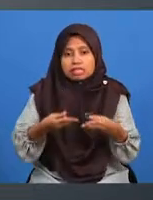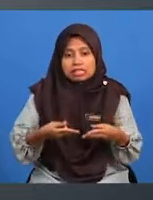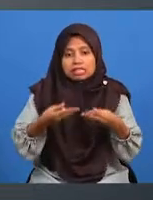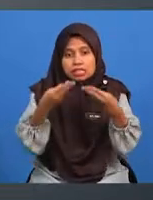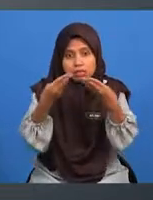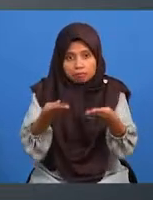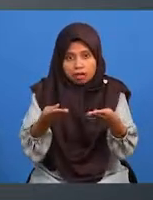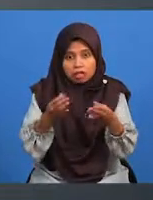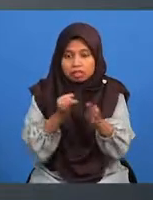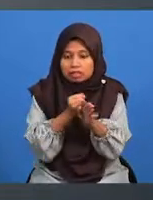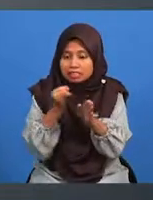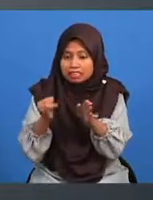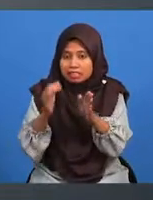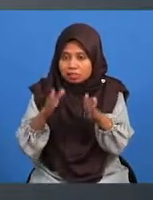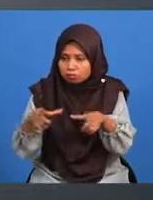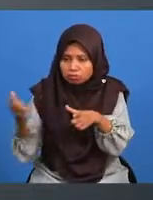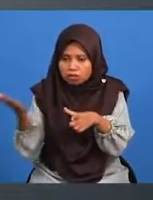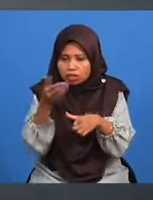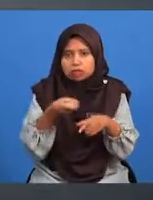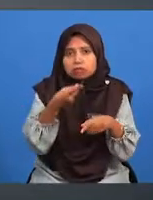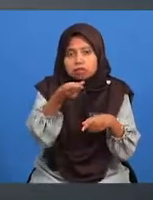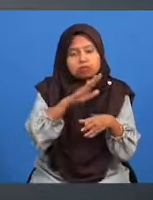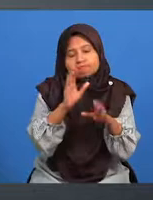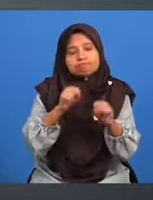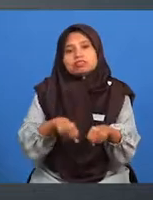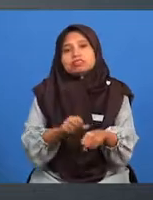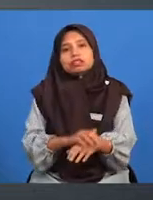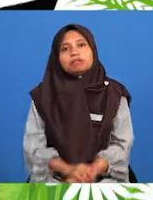harta jiran mereka kepada anak-anaknya.